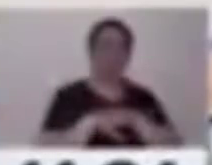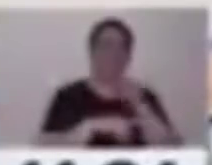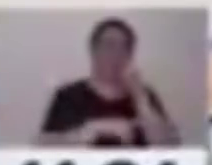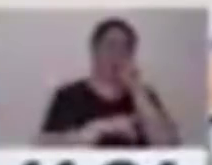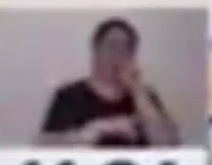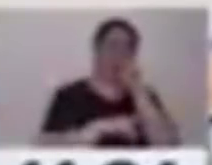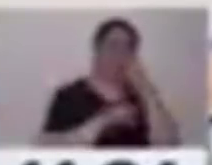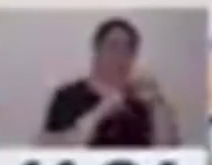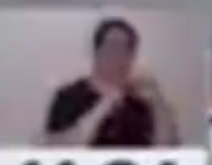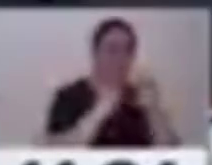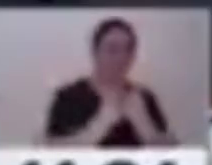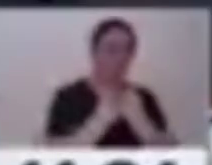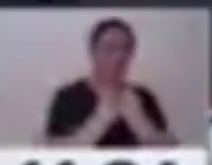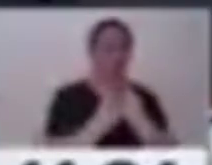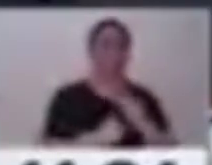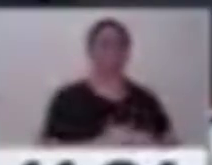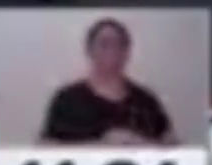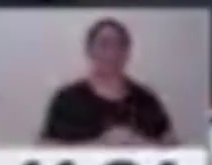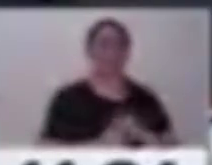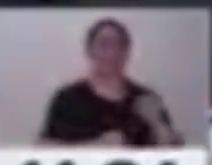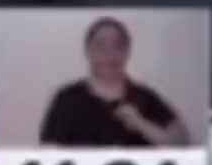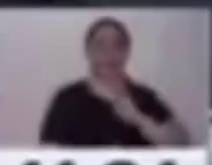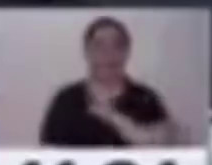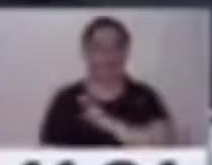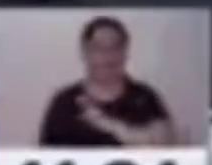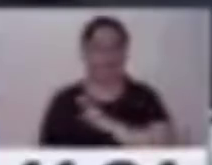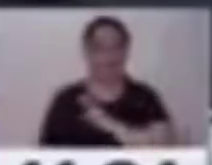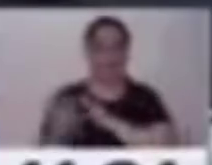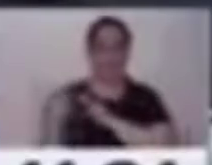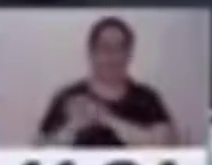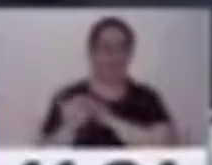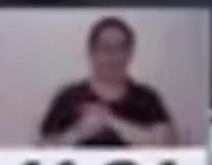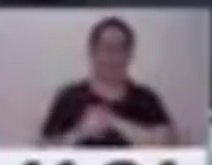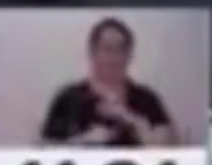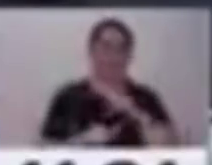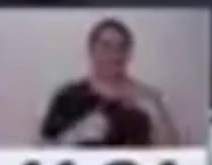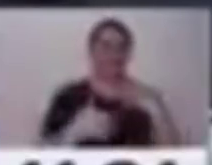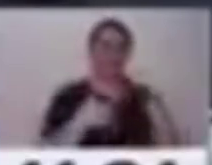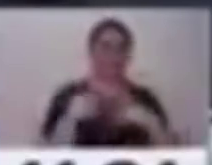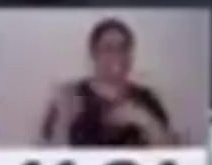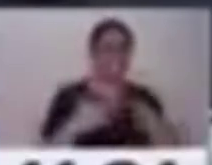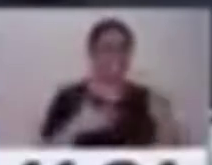ligtas. Maraming pong salamat, Yusek Rene Glenn Pahe ng DSWD.